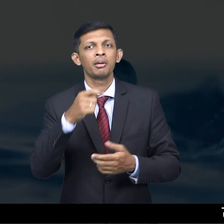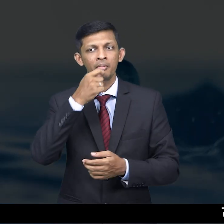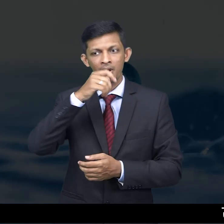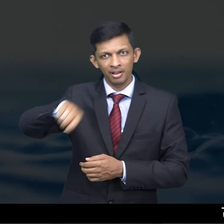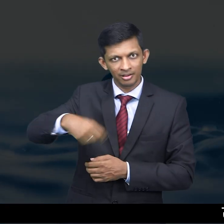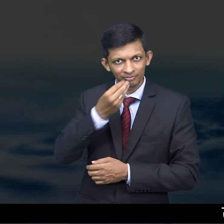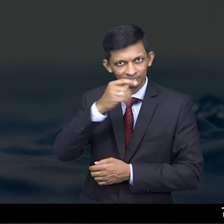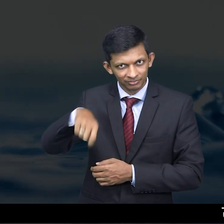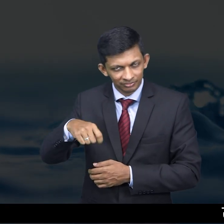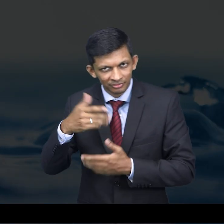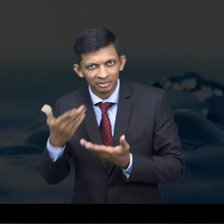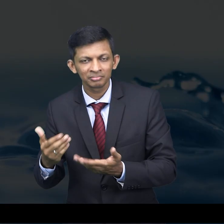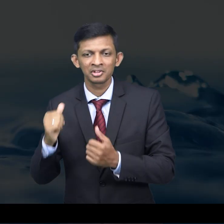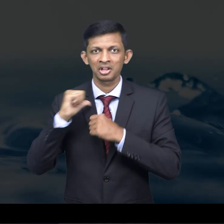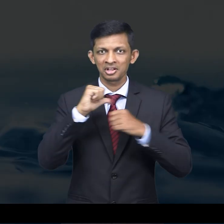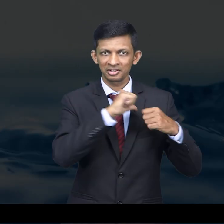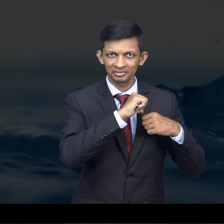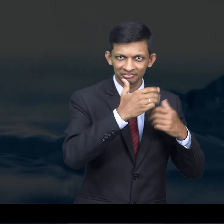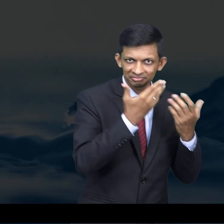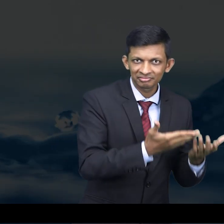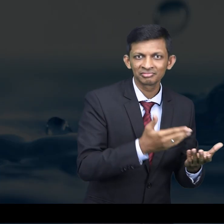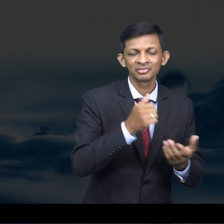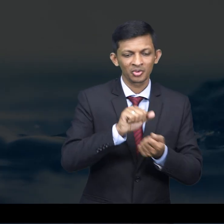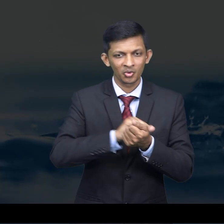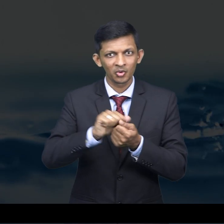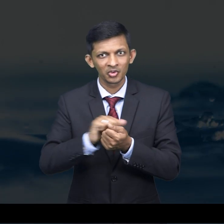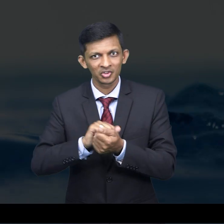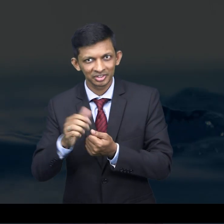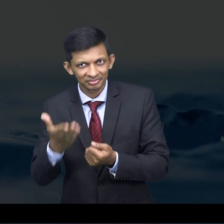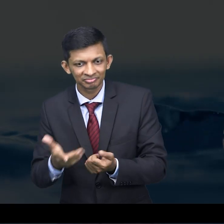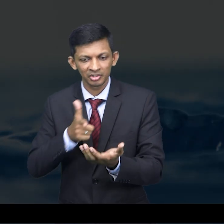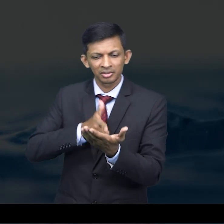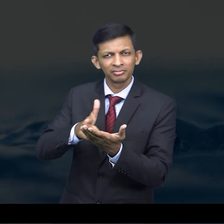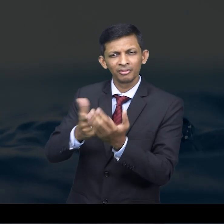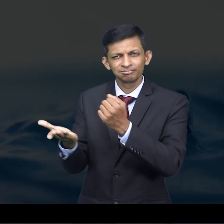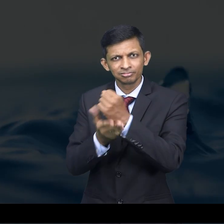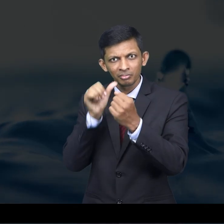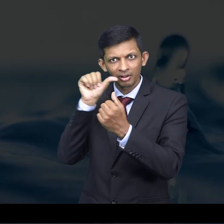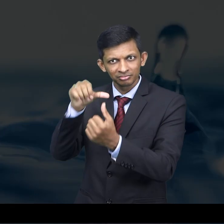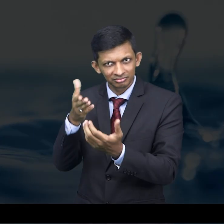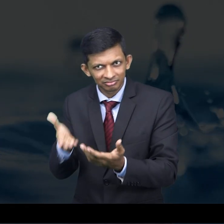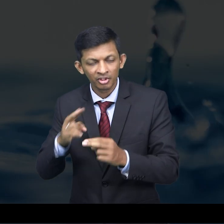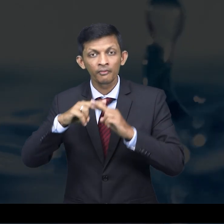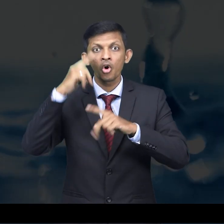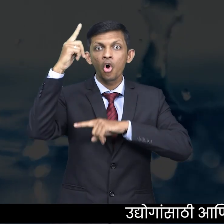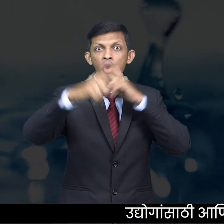स्वयंपाक करण्यासाठी, आंघोळीसाठी, धुण्यासाठी, शेतीसाठी,